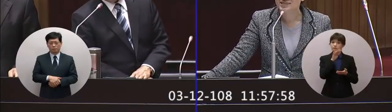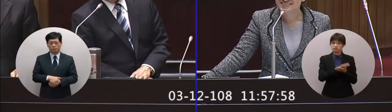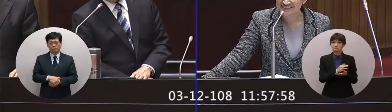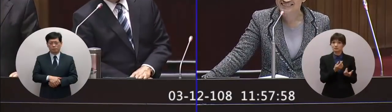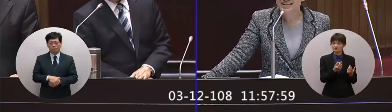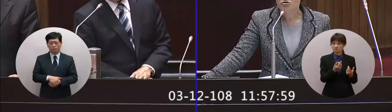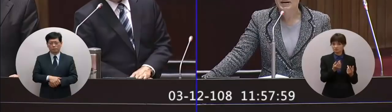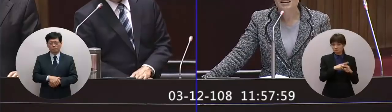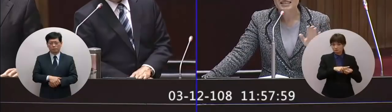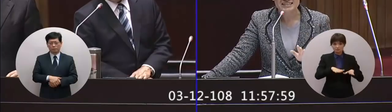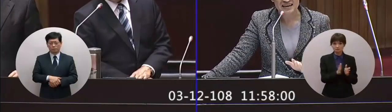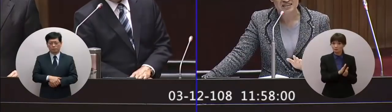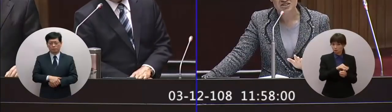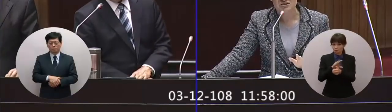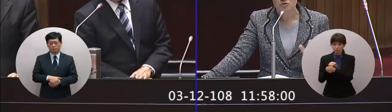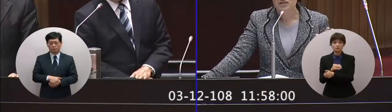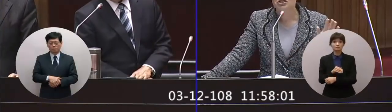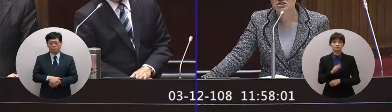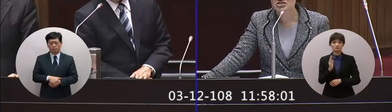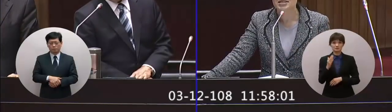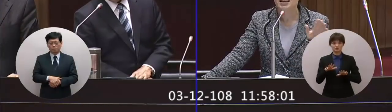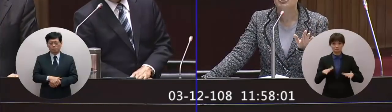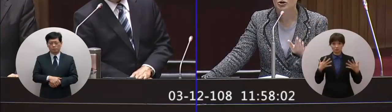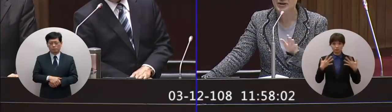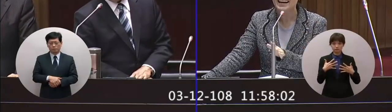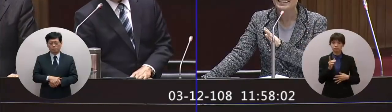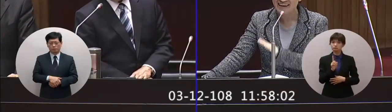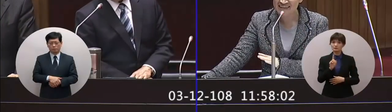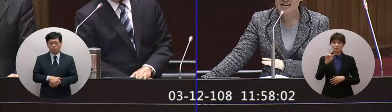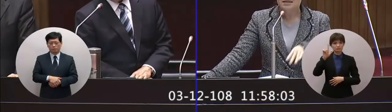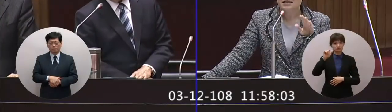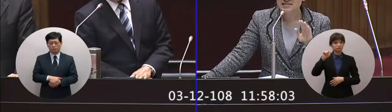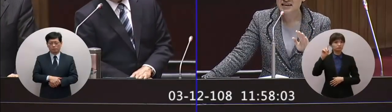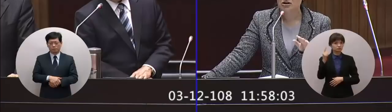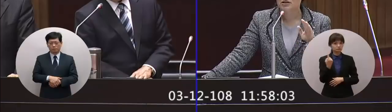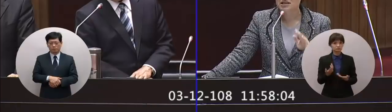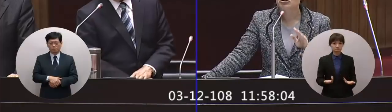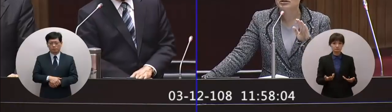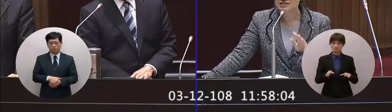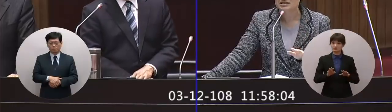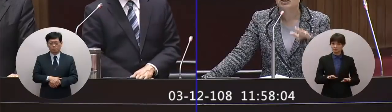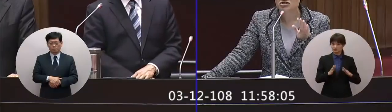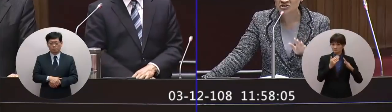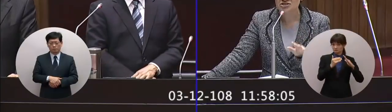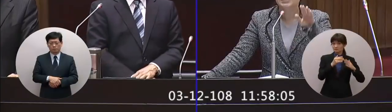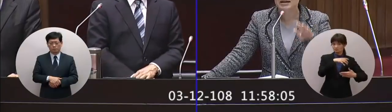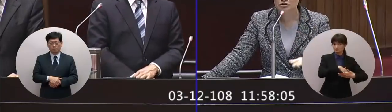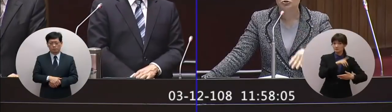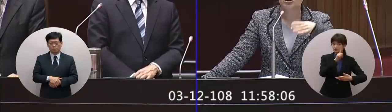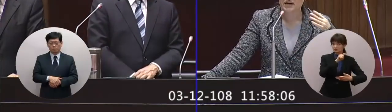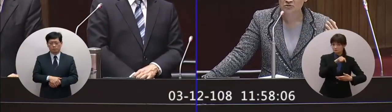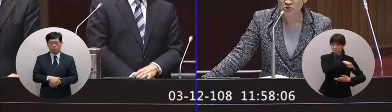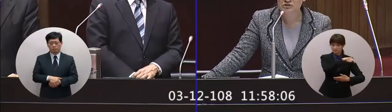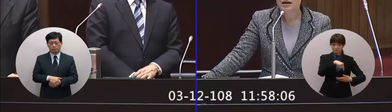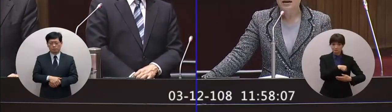资的问题，我们要向下延伸，我们的师资要从哪里来？是现有的教育体系的师资再